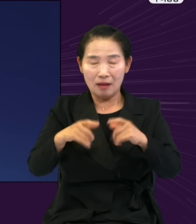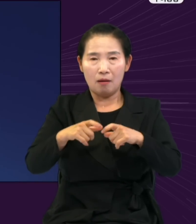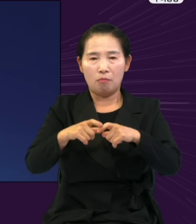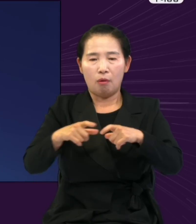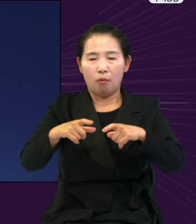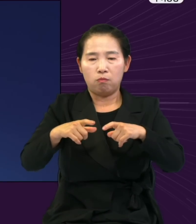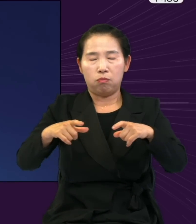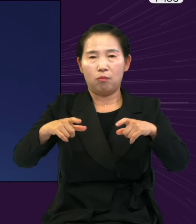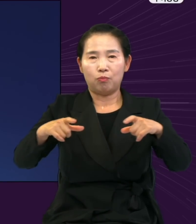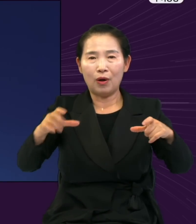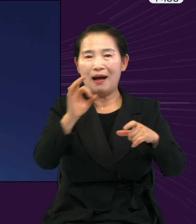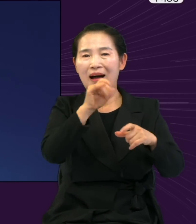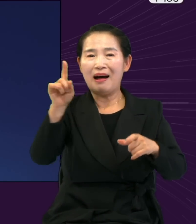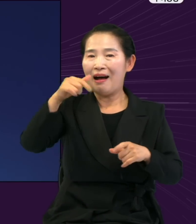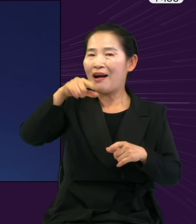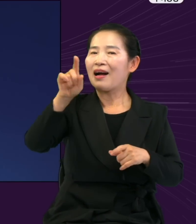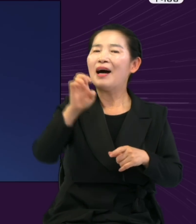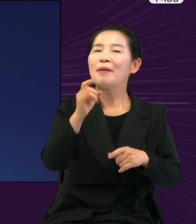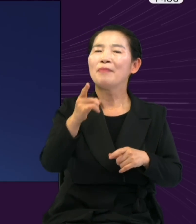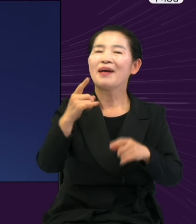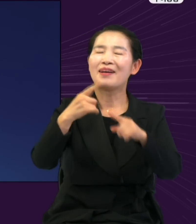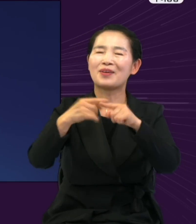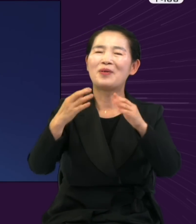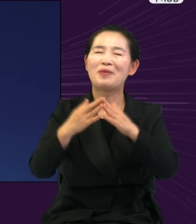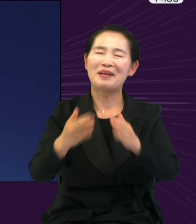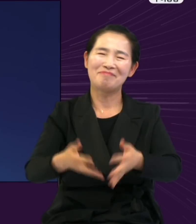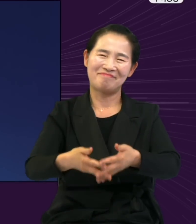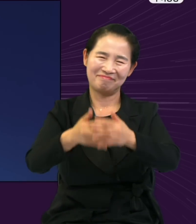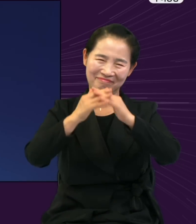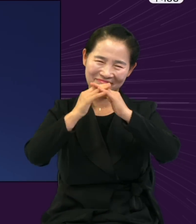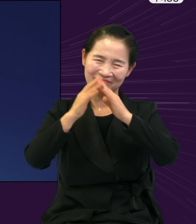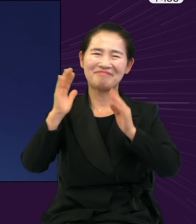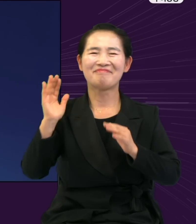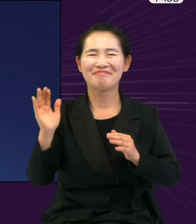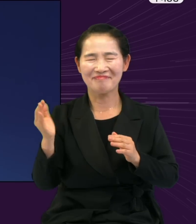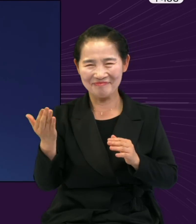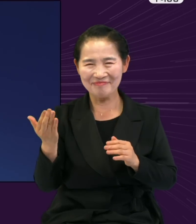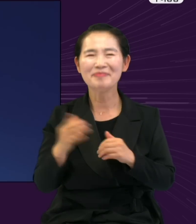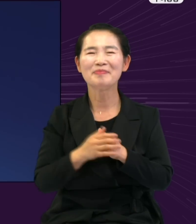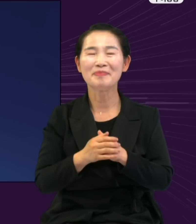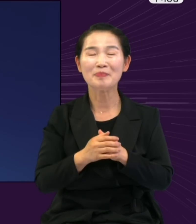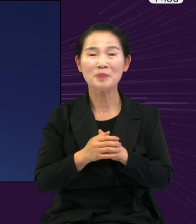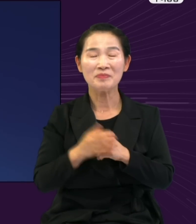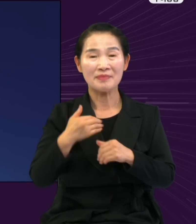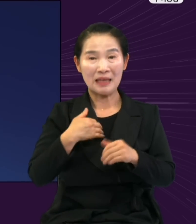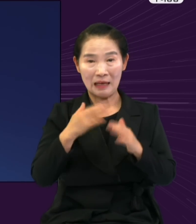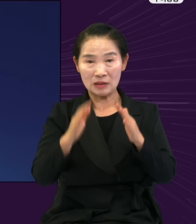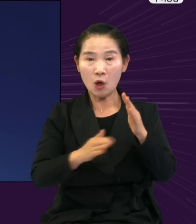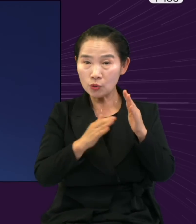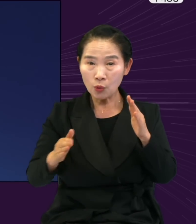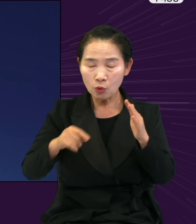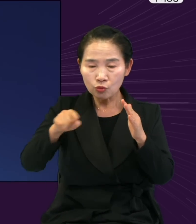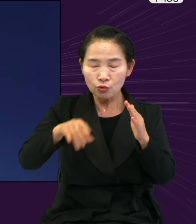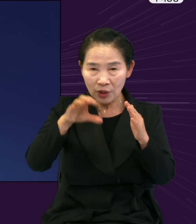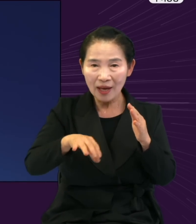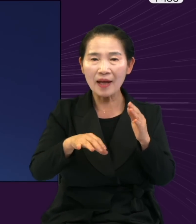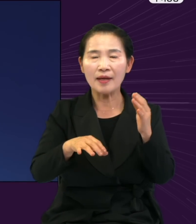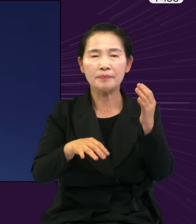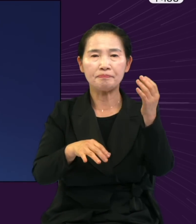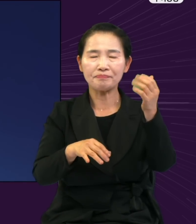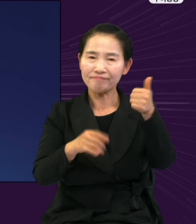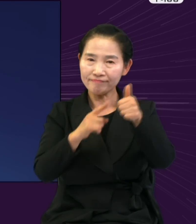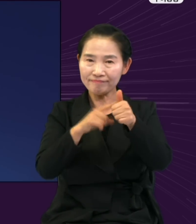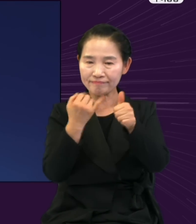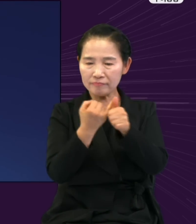교회라는 교회로 세워진 이유가 거기에 있었습니다. 저희 교인 중에 한 분의 아내가 뱀에 물려서